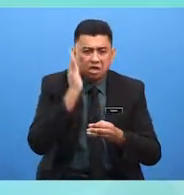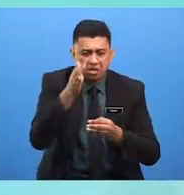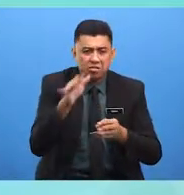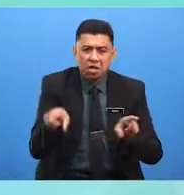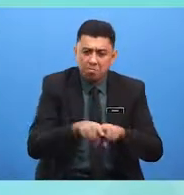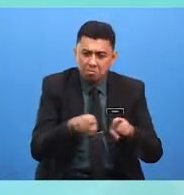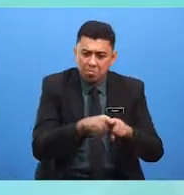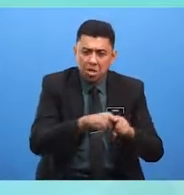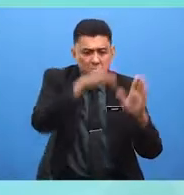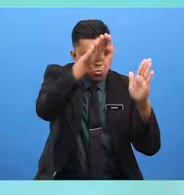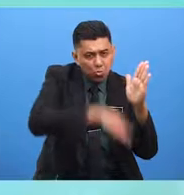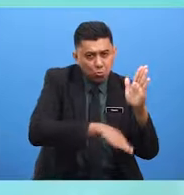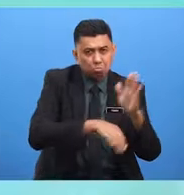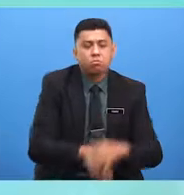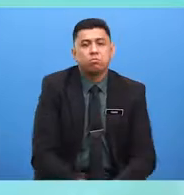menurun